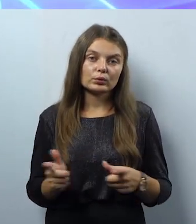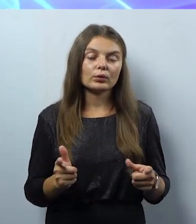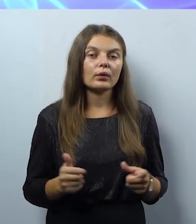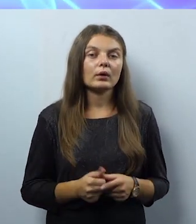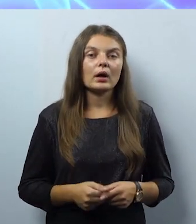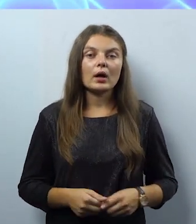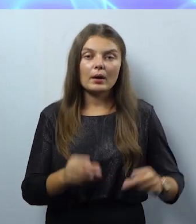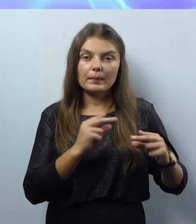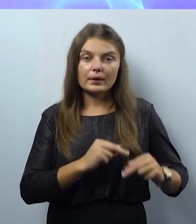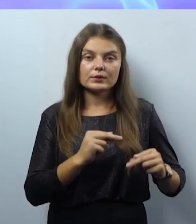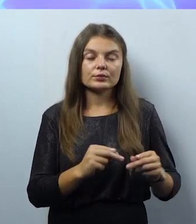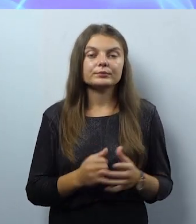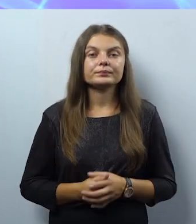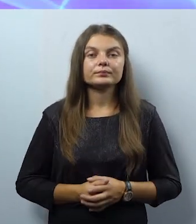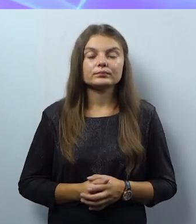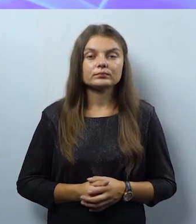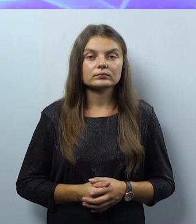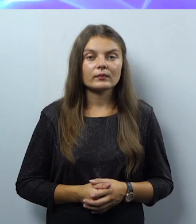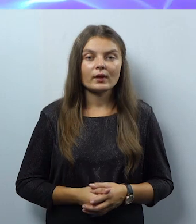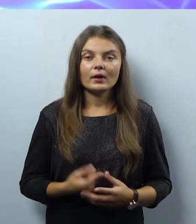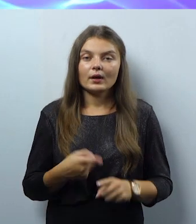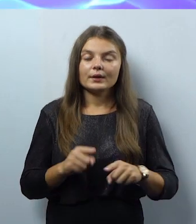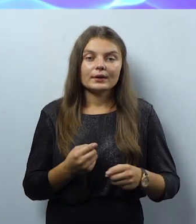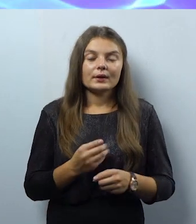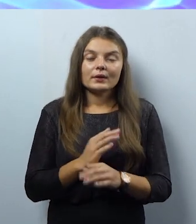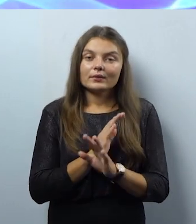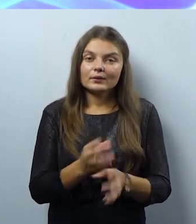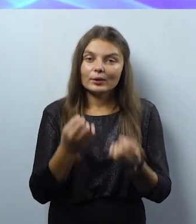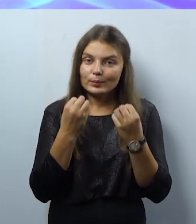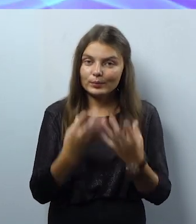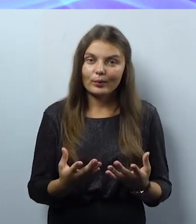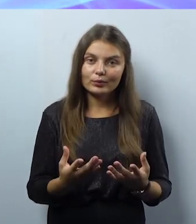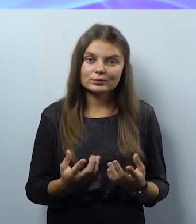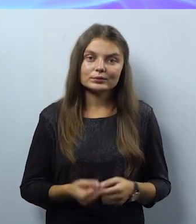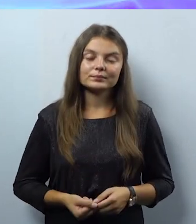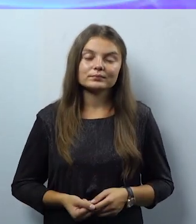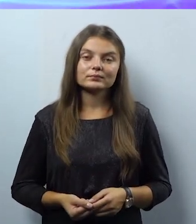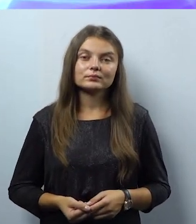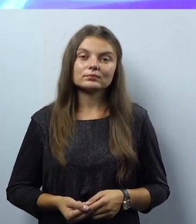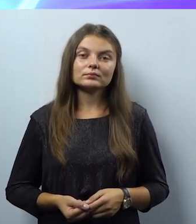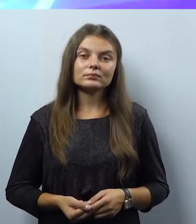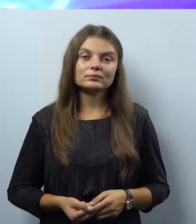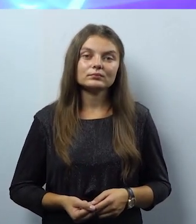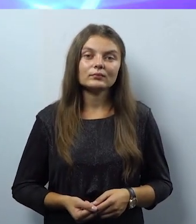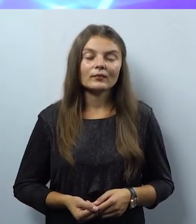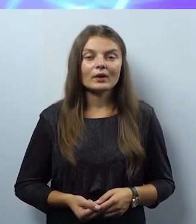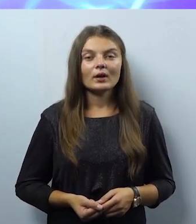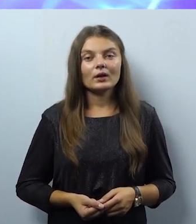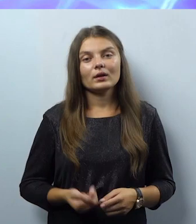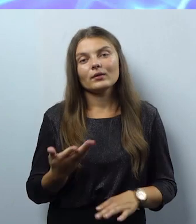здоров'я України. Ну, це не просто, тому що реформа вторинної ланки є значно важча, значно